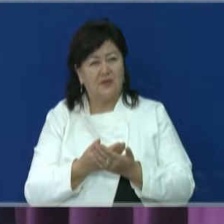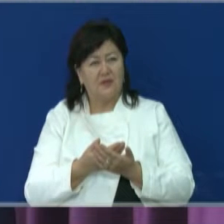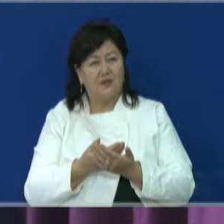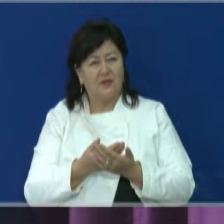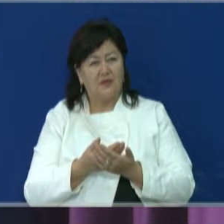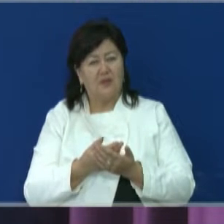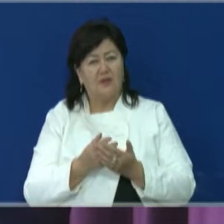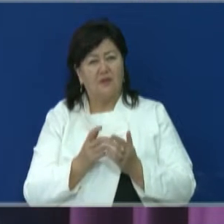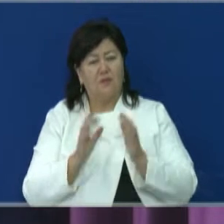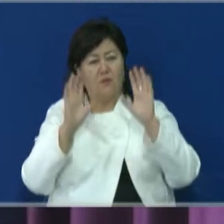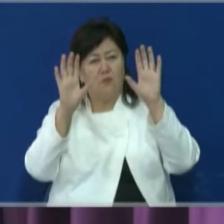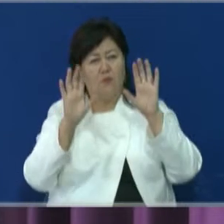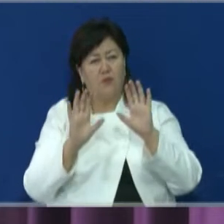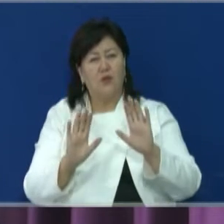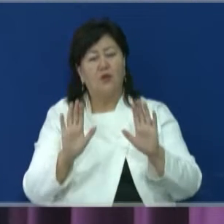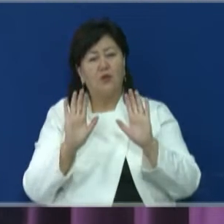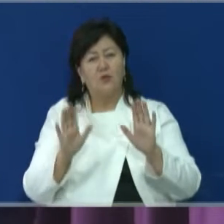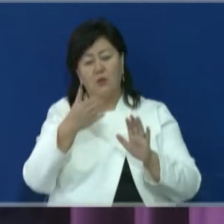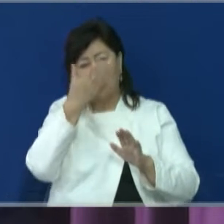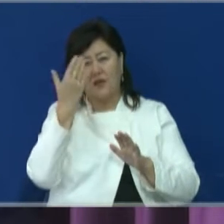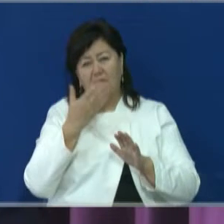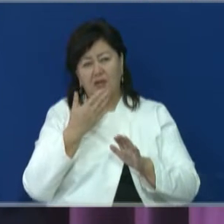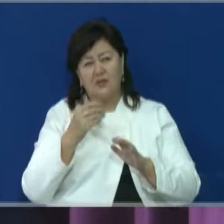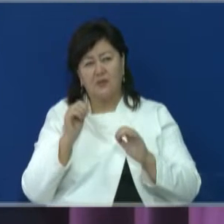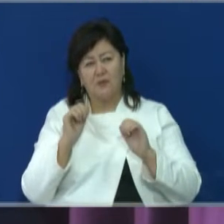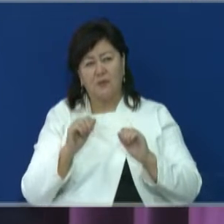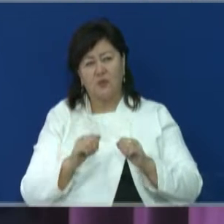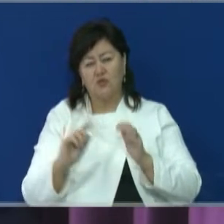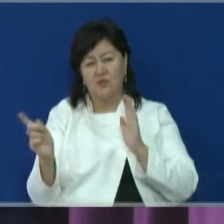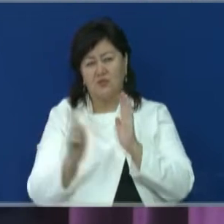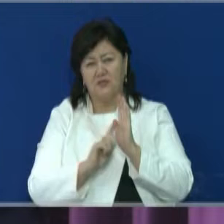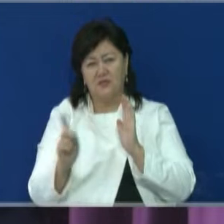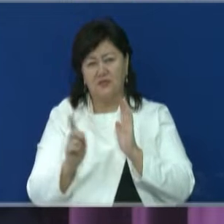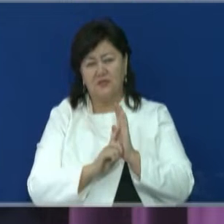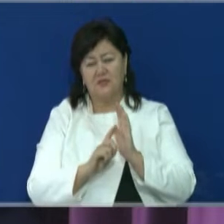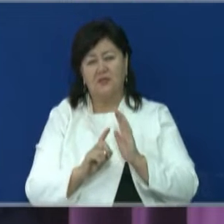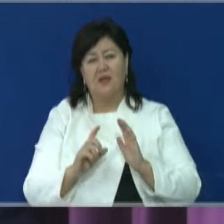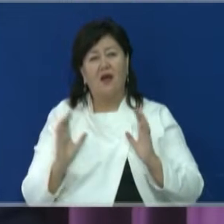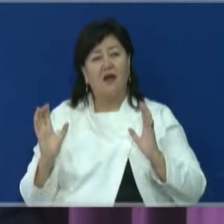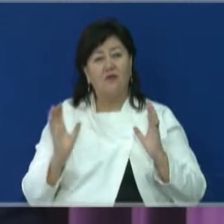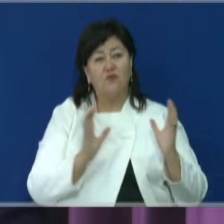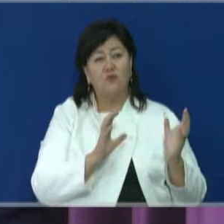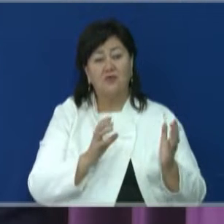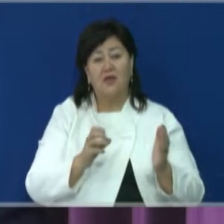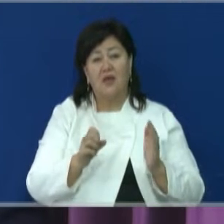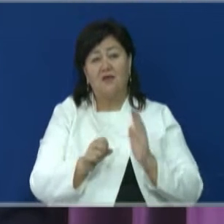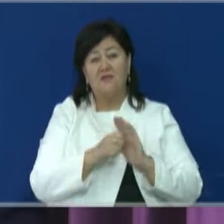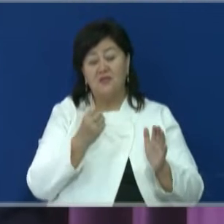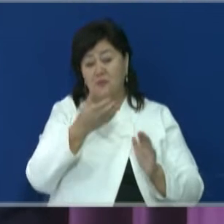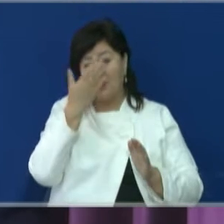мынау заң бойынша жаздың күні ғана ол маршрут жүру керек. Қысы 1 минут тыңдаңыздар. Енді қыстың күні маршрутты